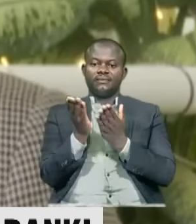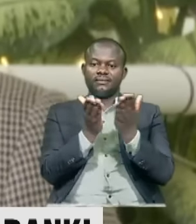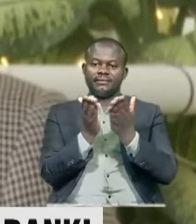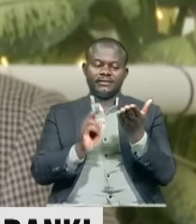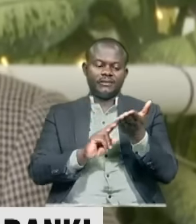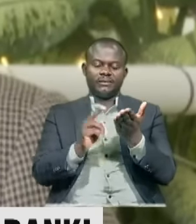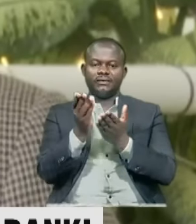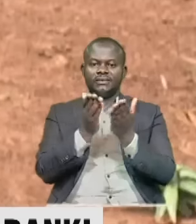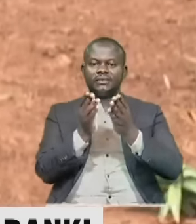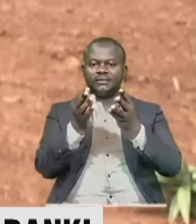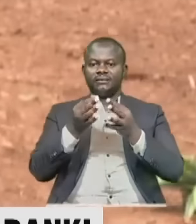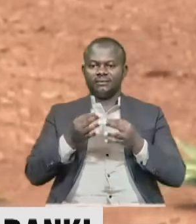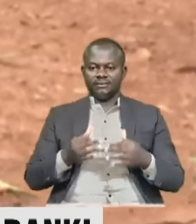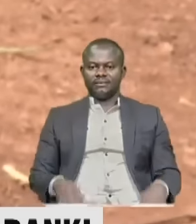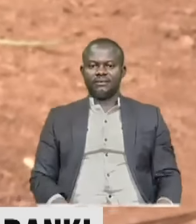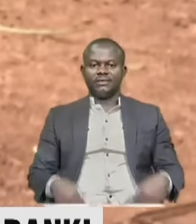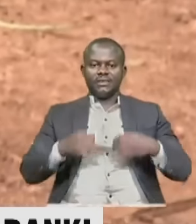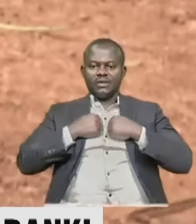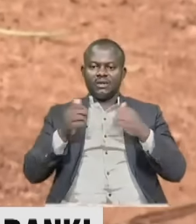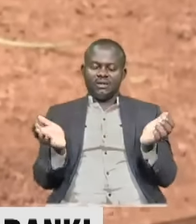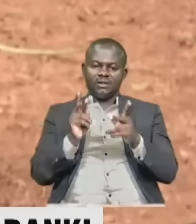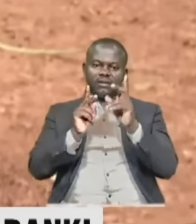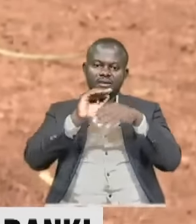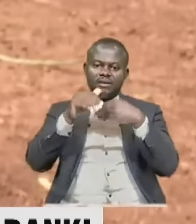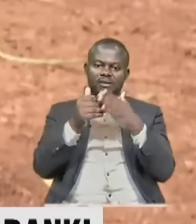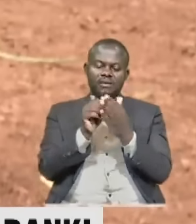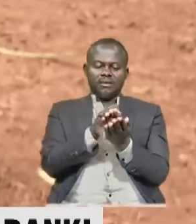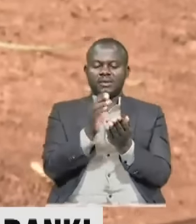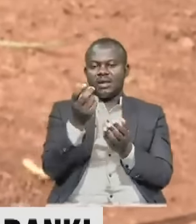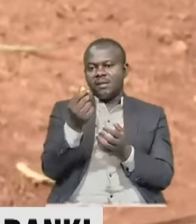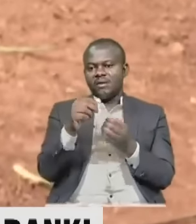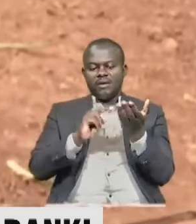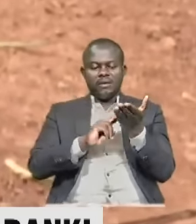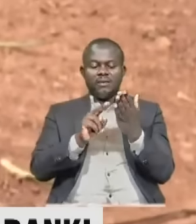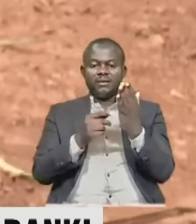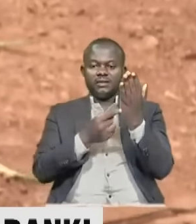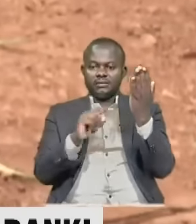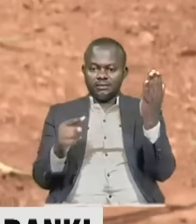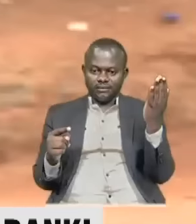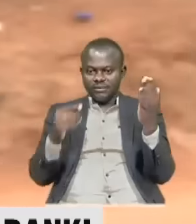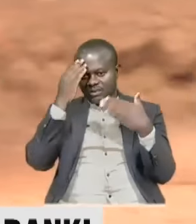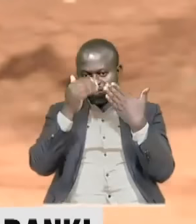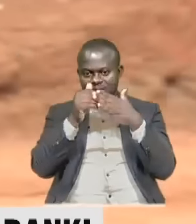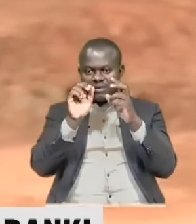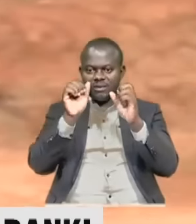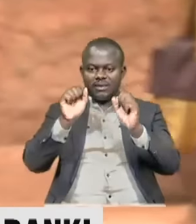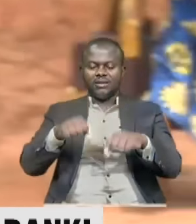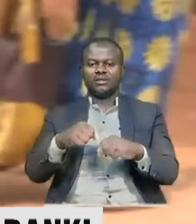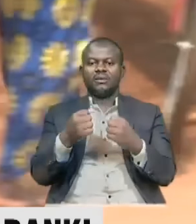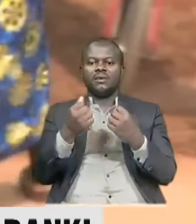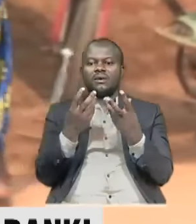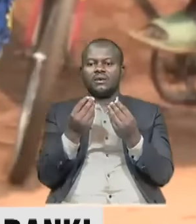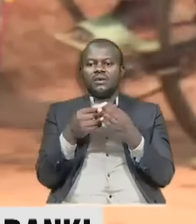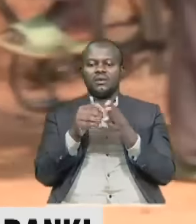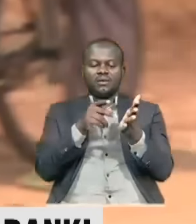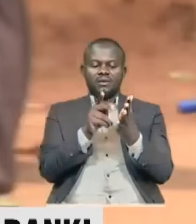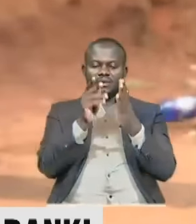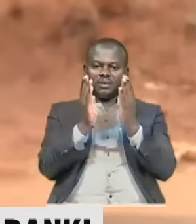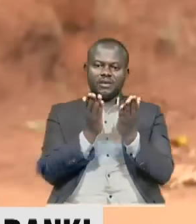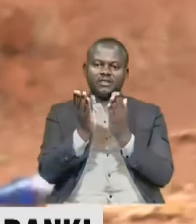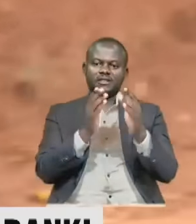abakoresha serivisi z'imari u Rwanda rushishikariza abantu kubika amafaranga yifashishwe ikoranabuhanga kugira ngo babashe no koroherwa no kwishyura